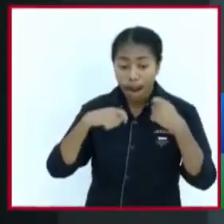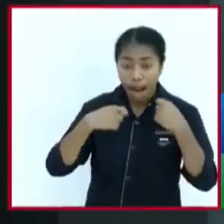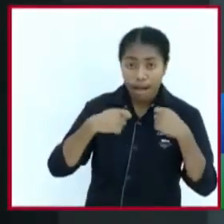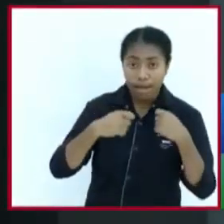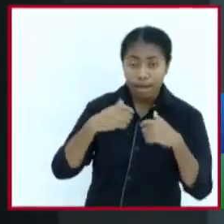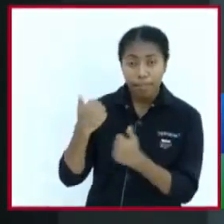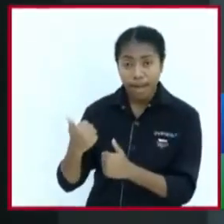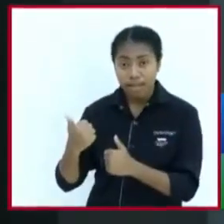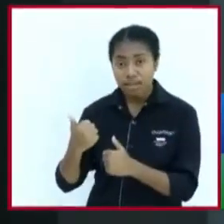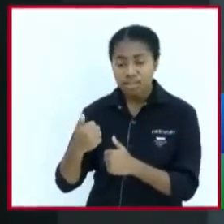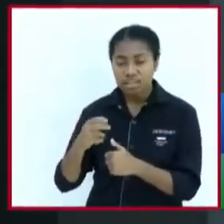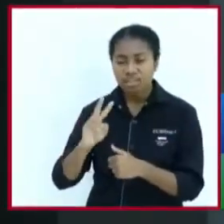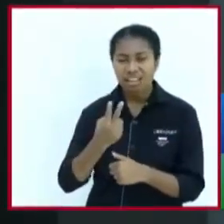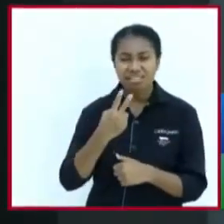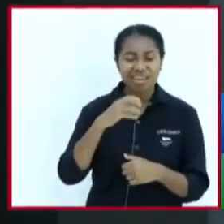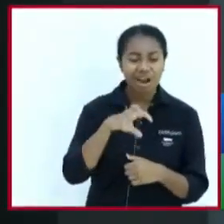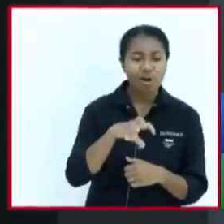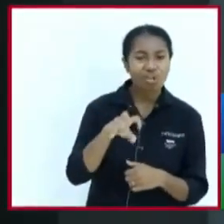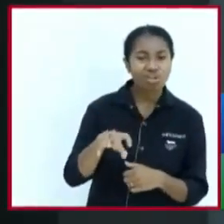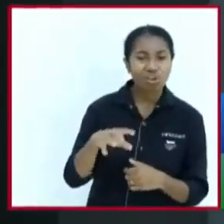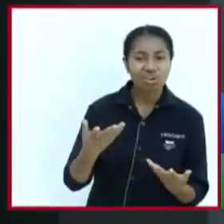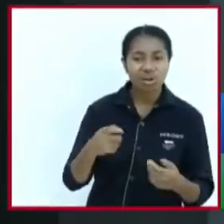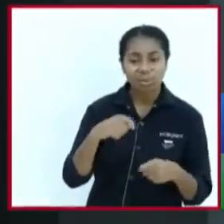ganti dengan kotoran-kotoran